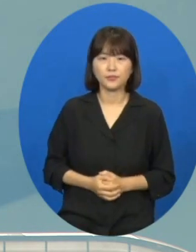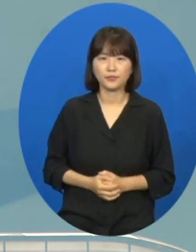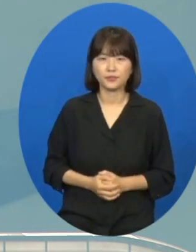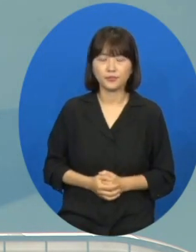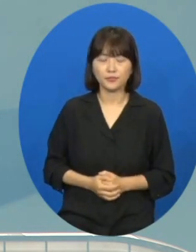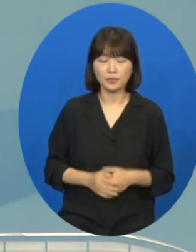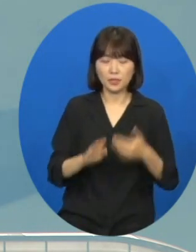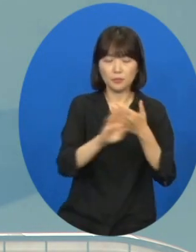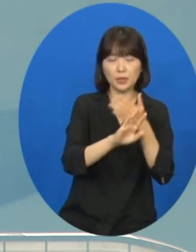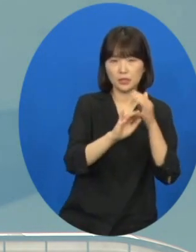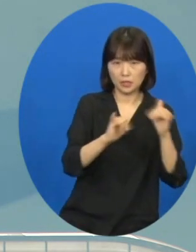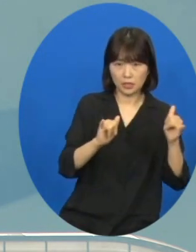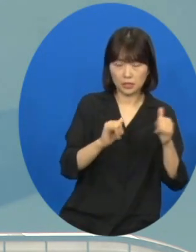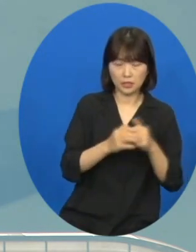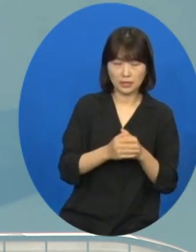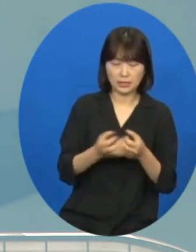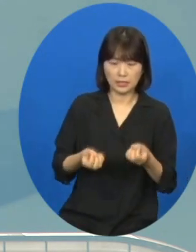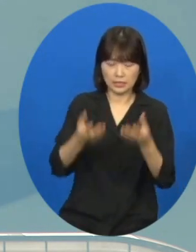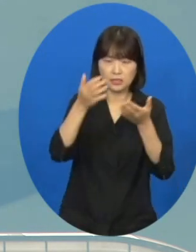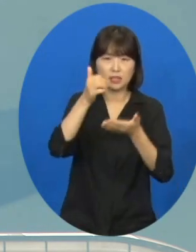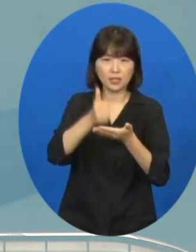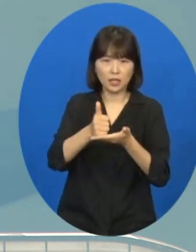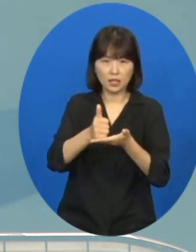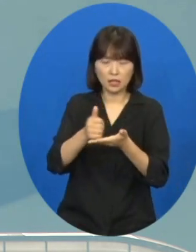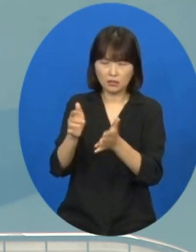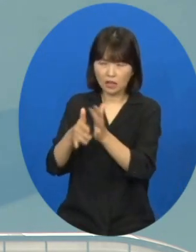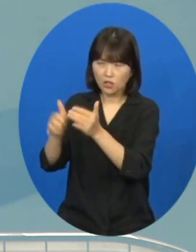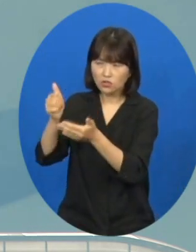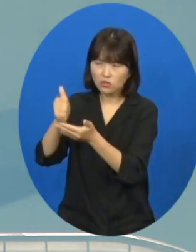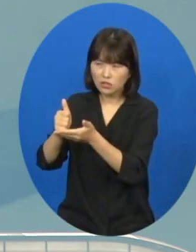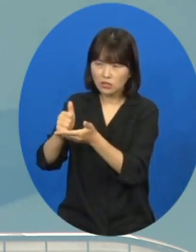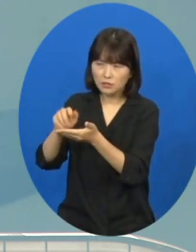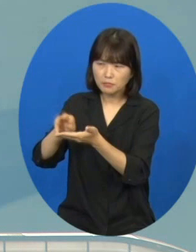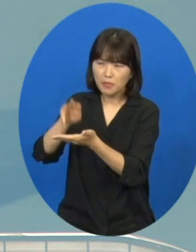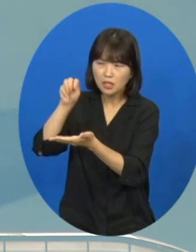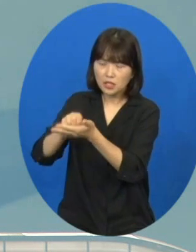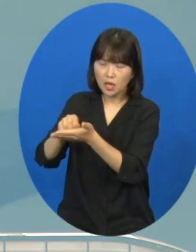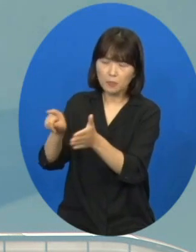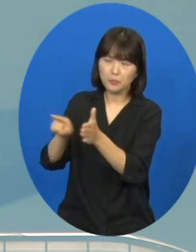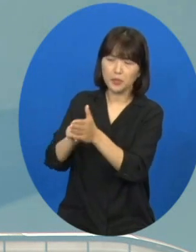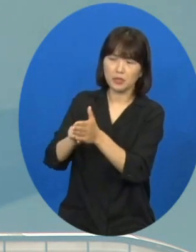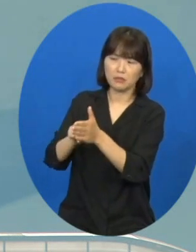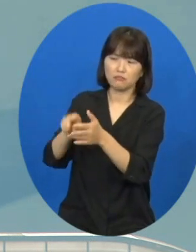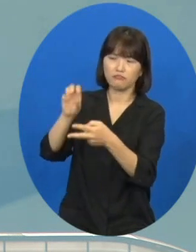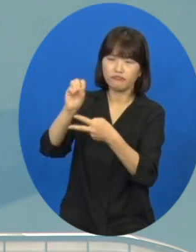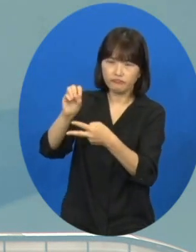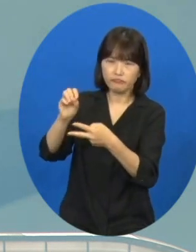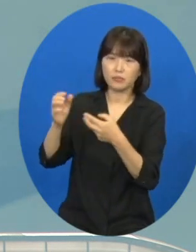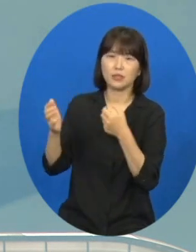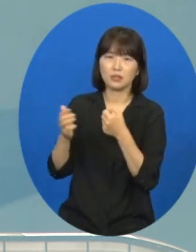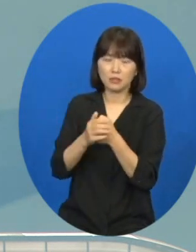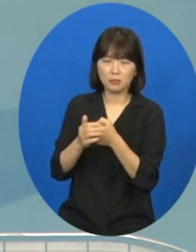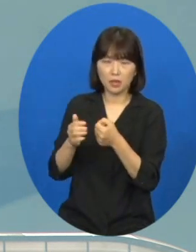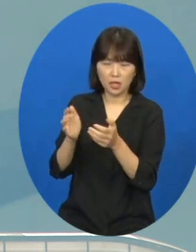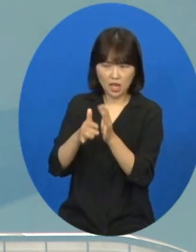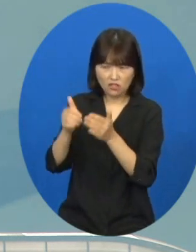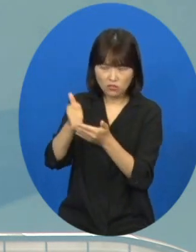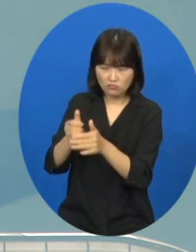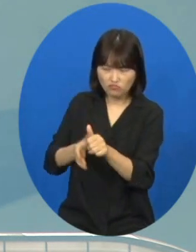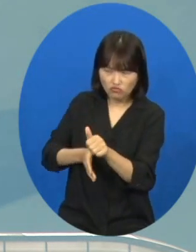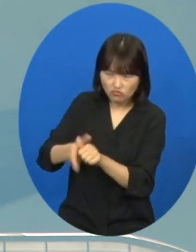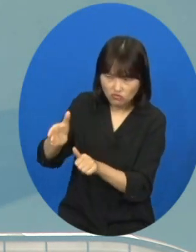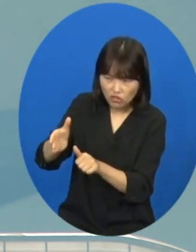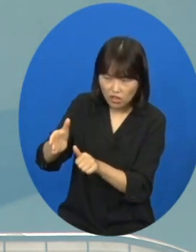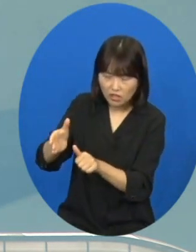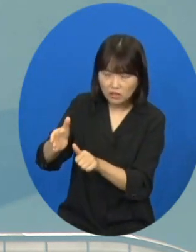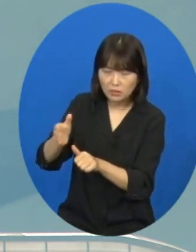이 바리새인들과 제사장은 예수님을 메시아로 믿지 않았기 때문에 예수님은 죽여야 될